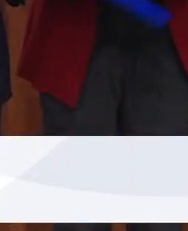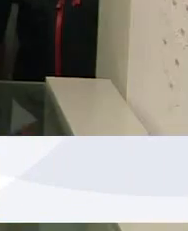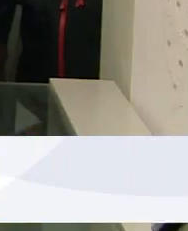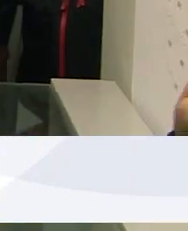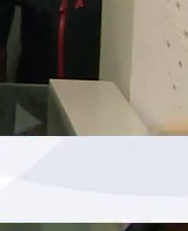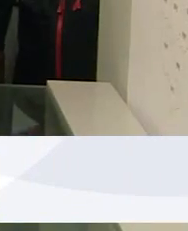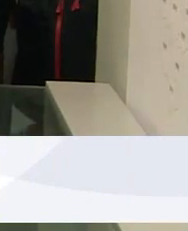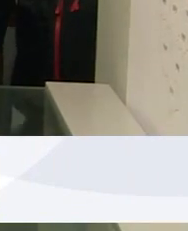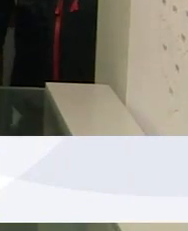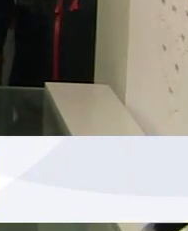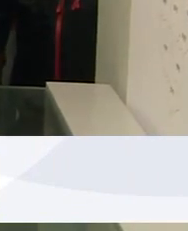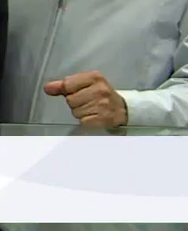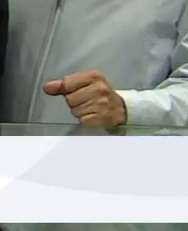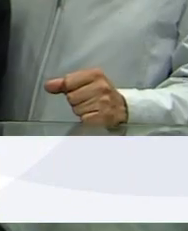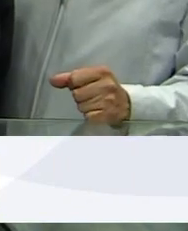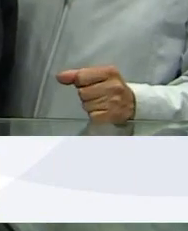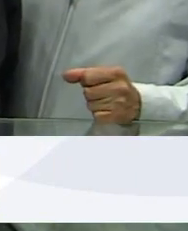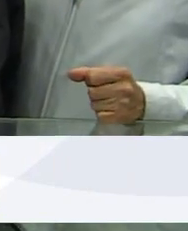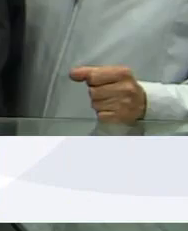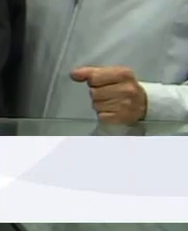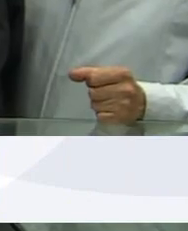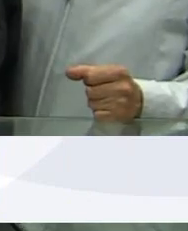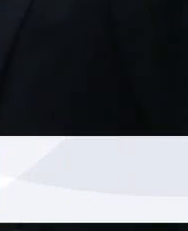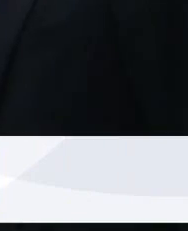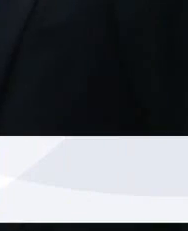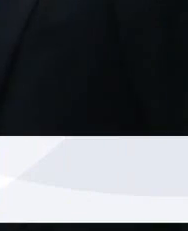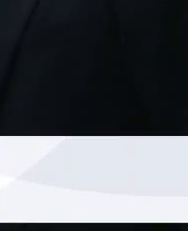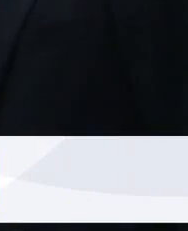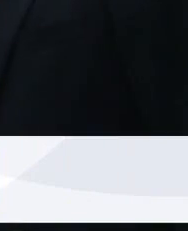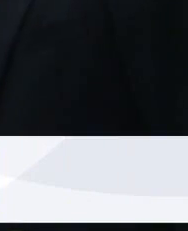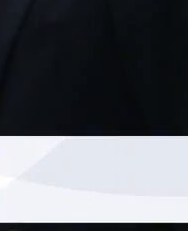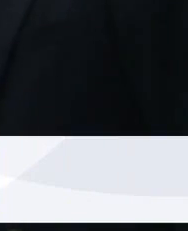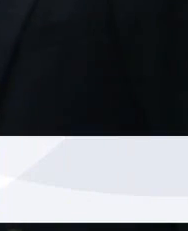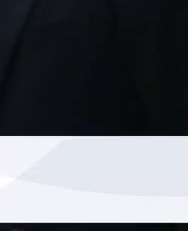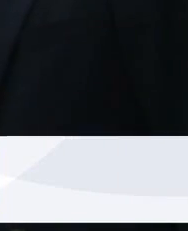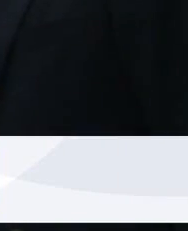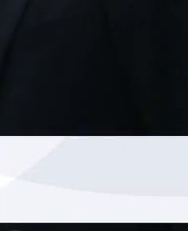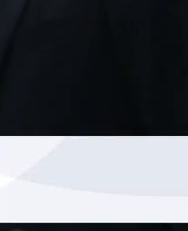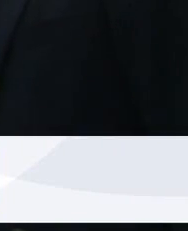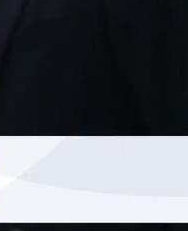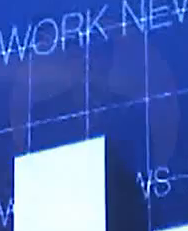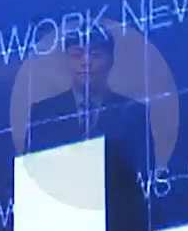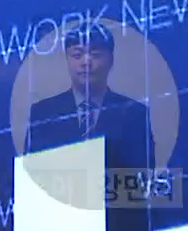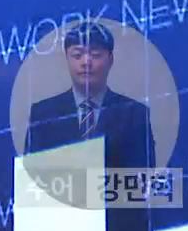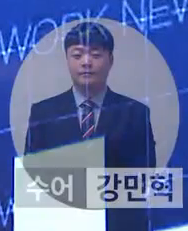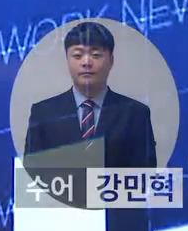16일 역사관 대강당에서 제5회 특별기획전 다라국의 여명 개막식을 가졌습니다.